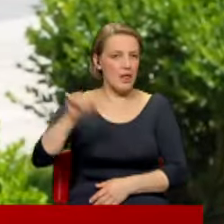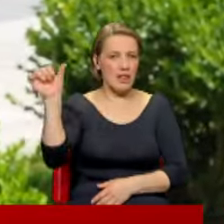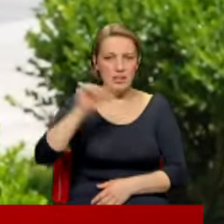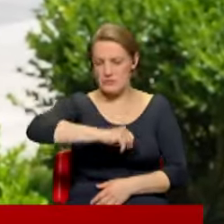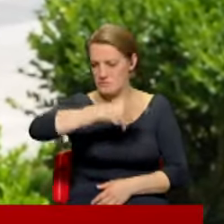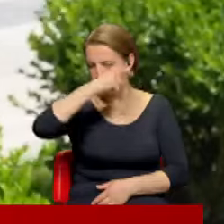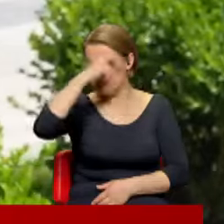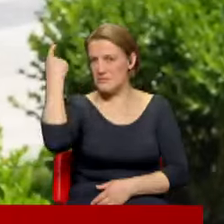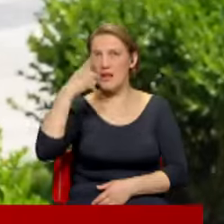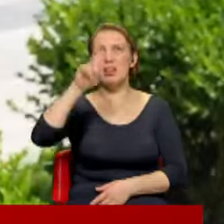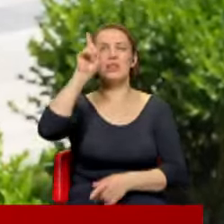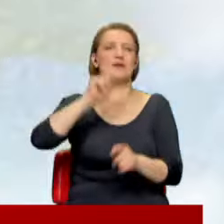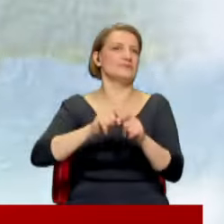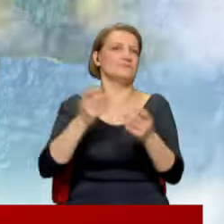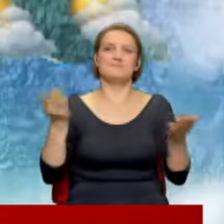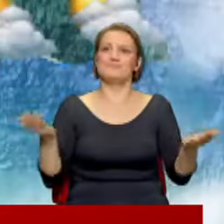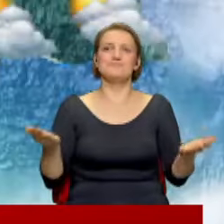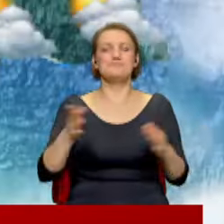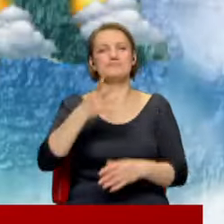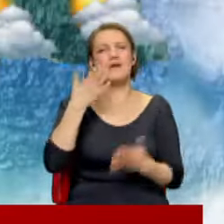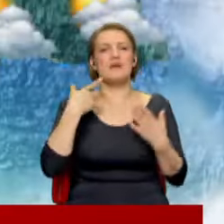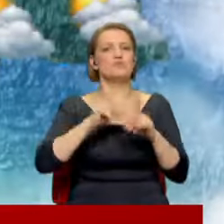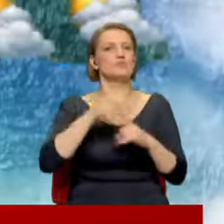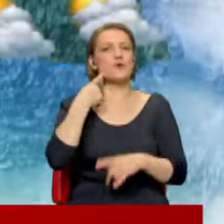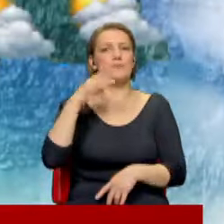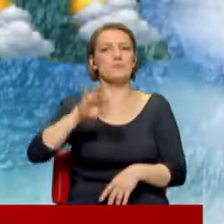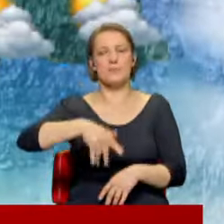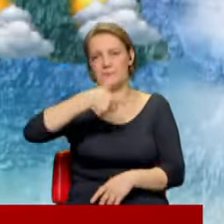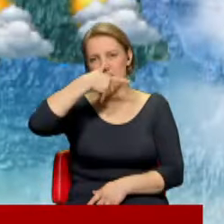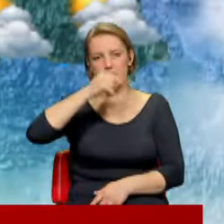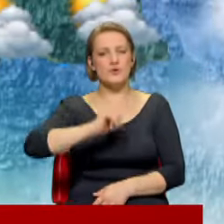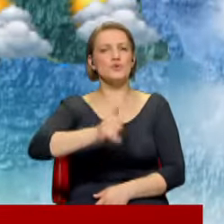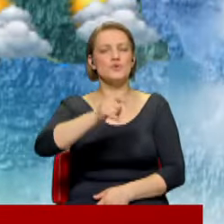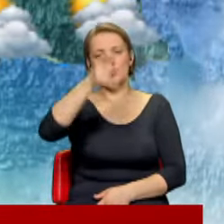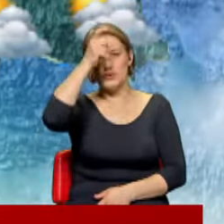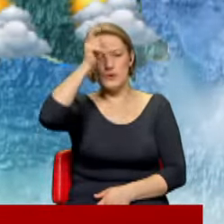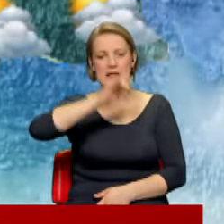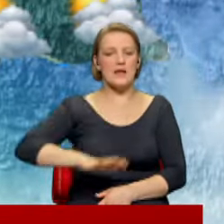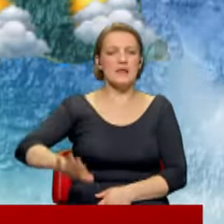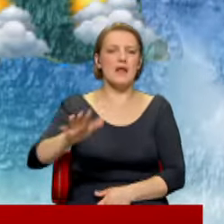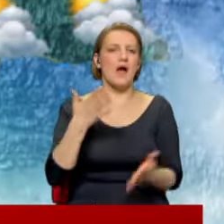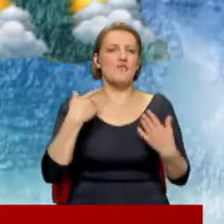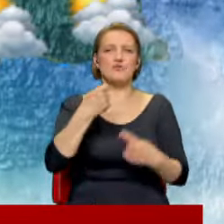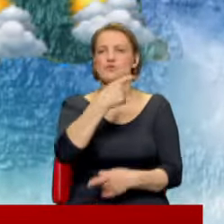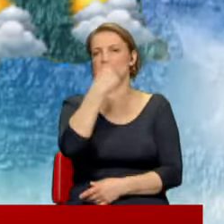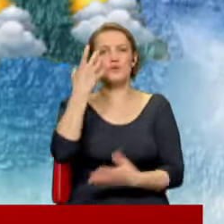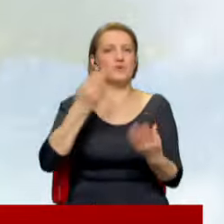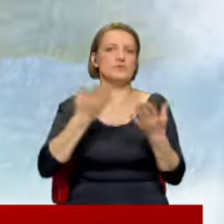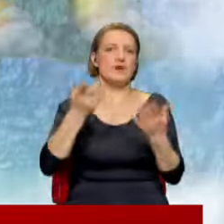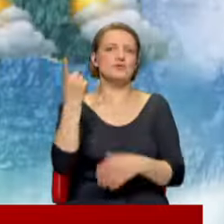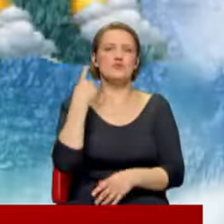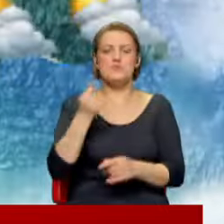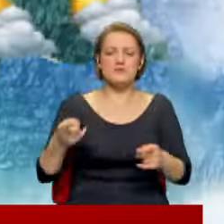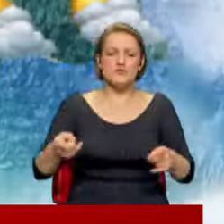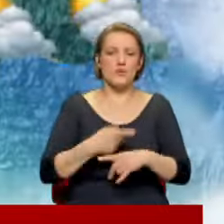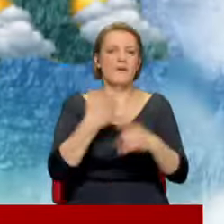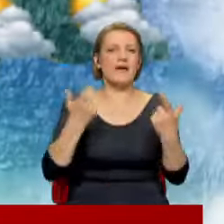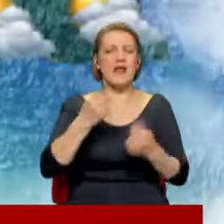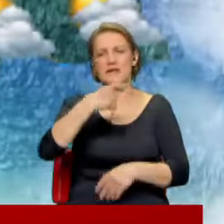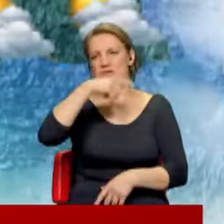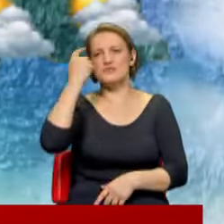sıcak. Yine Allah'ın işi, ne yapalım? Meteorolojiye göre bugün ve Perşembe günü de yurdun genelinde hava çok sıcak olacak. Dün birçok kentte